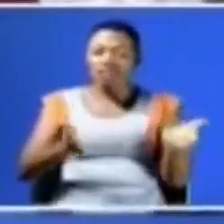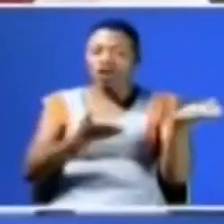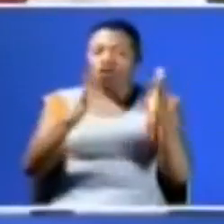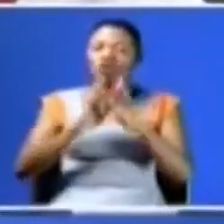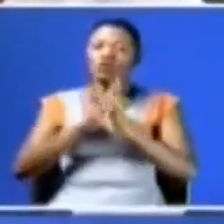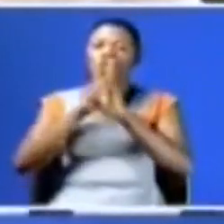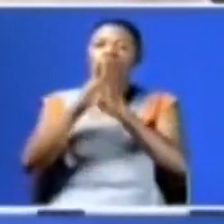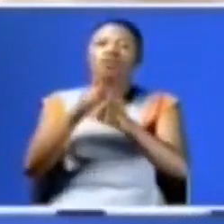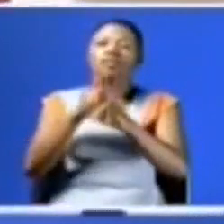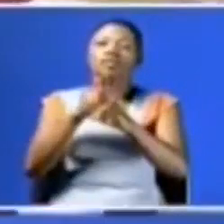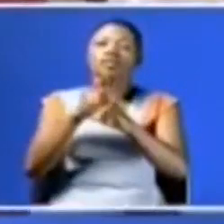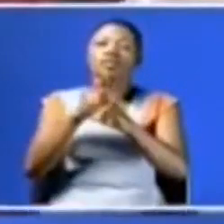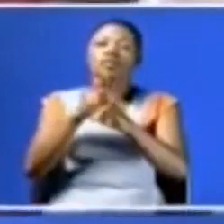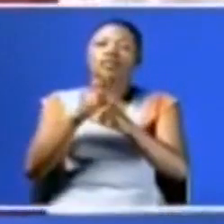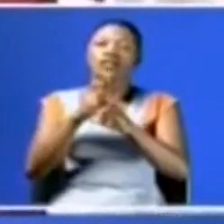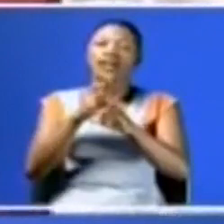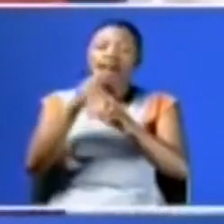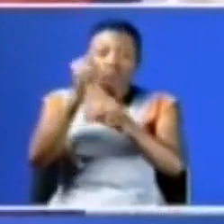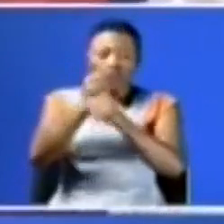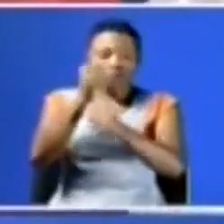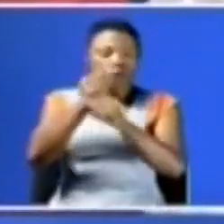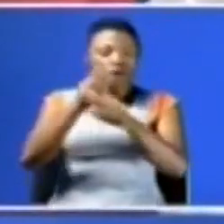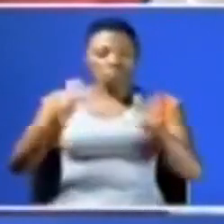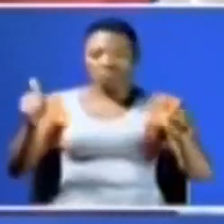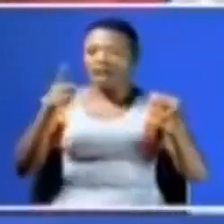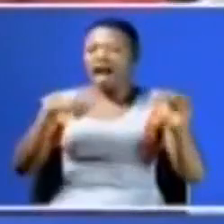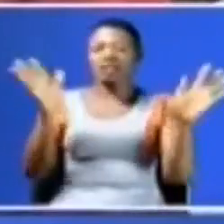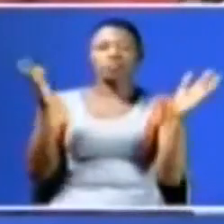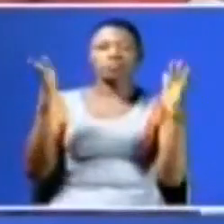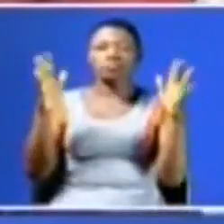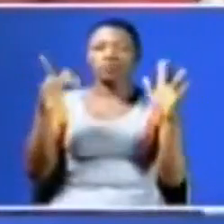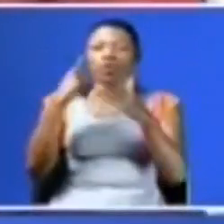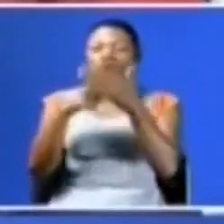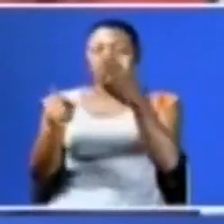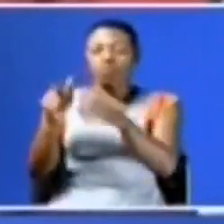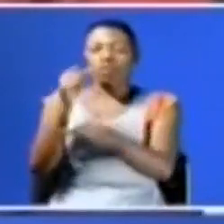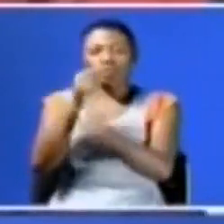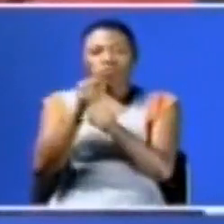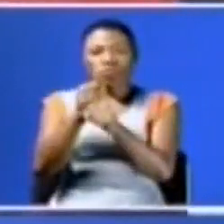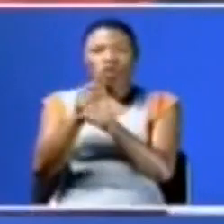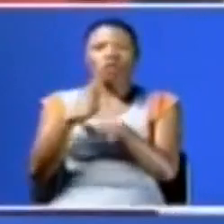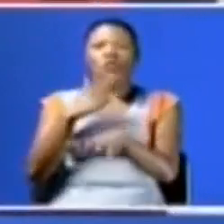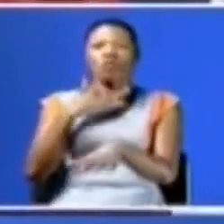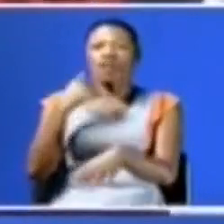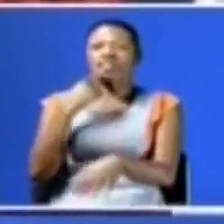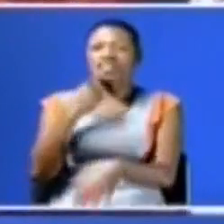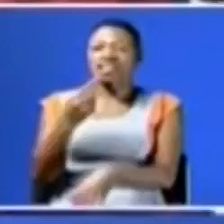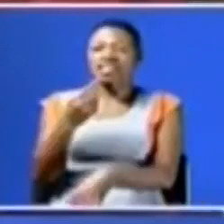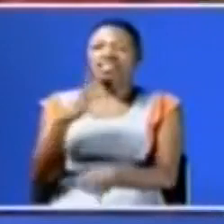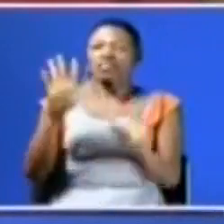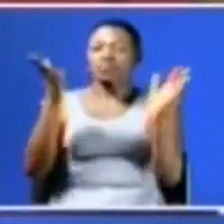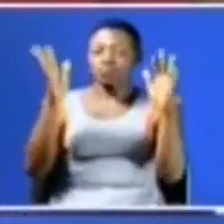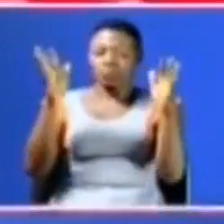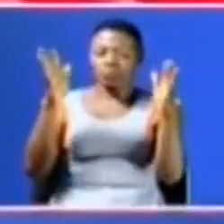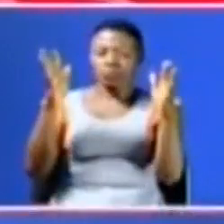reporting, and they've been doing some good work. We appreciate what they're doing, and we want to say